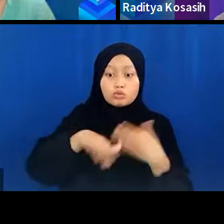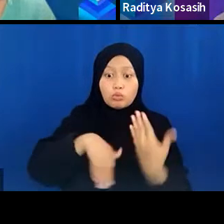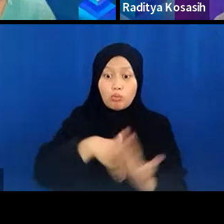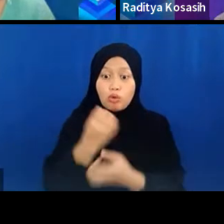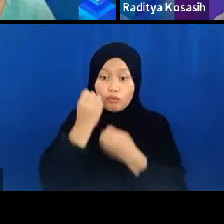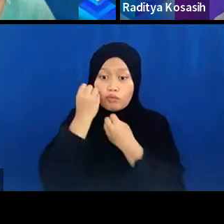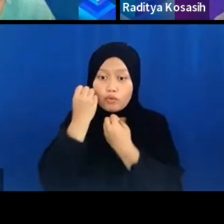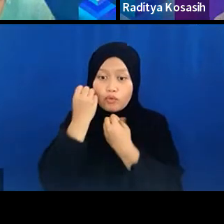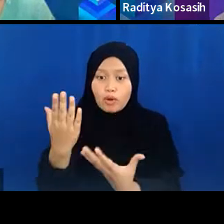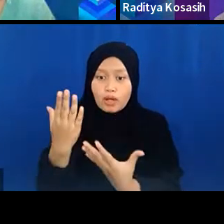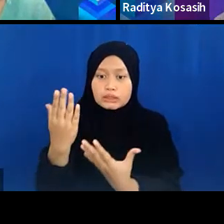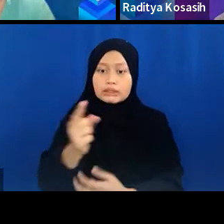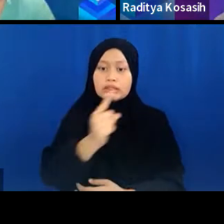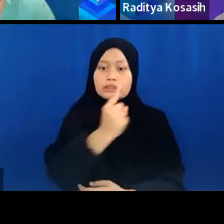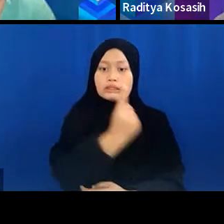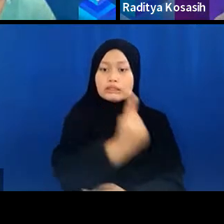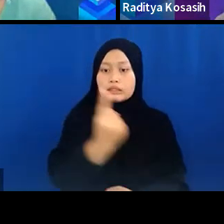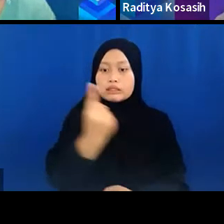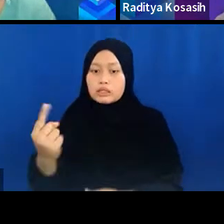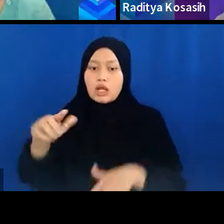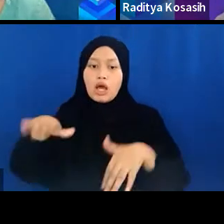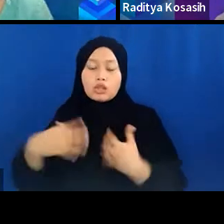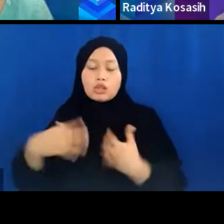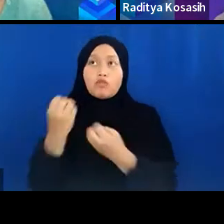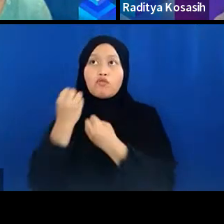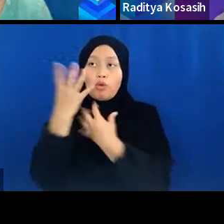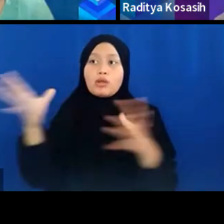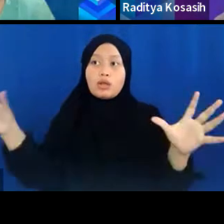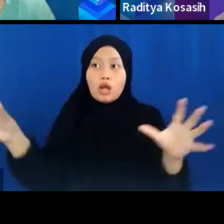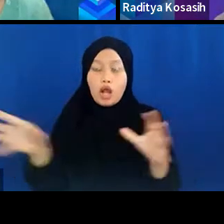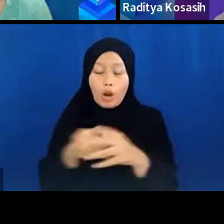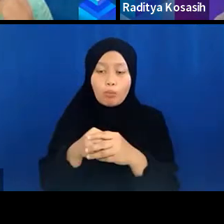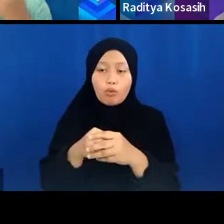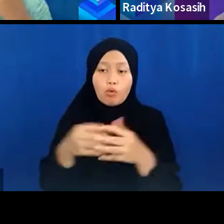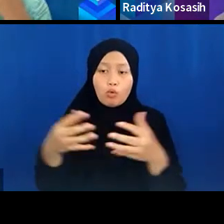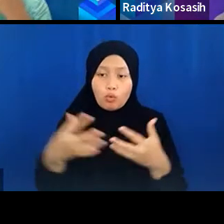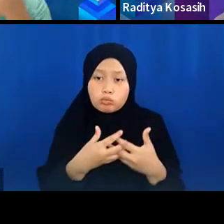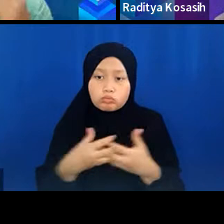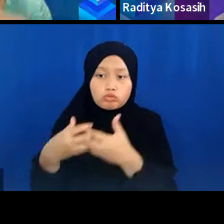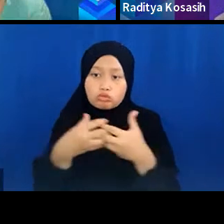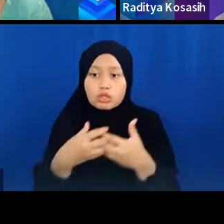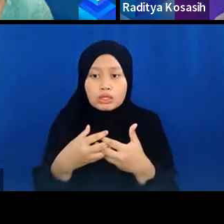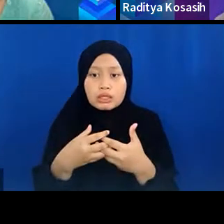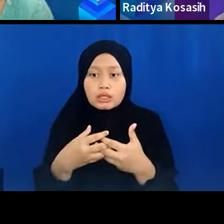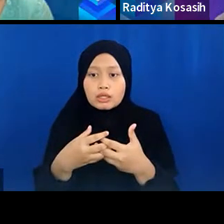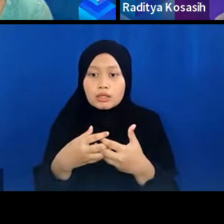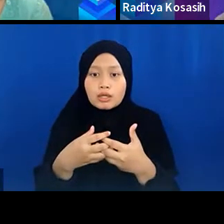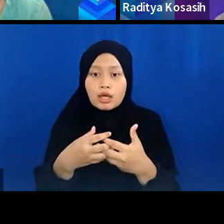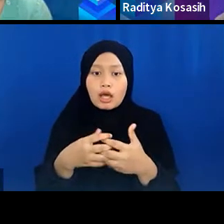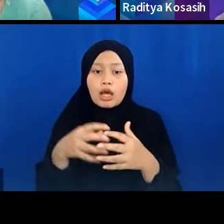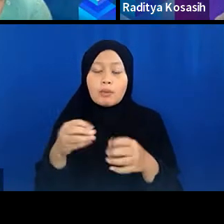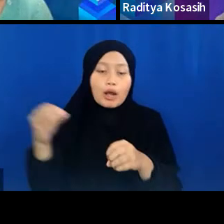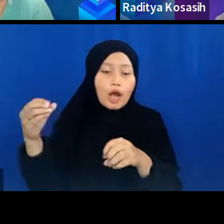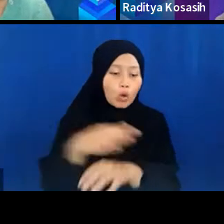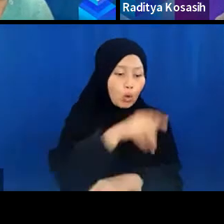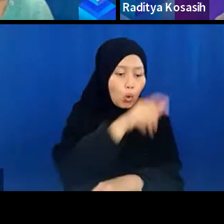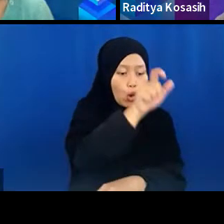informasi baik diri sendiri maupun juga Bunga itu bisa menghargai seseorang itu